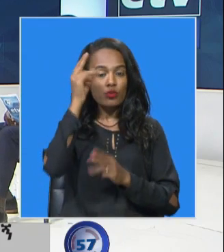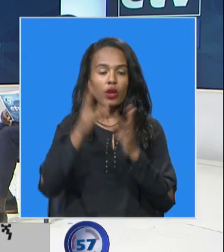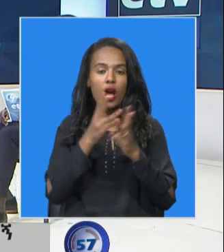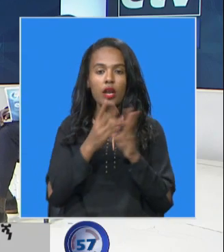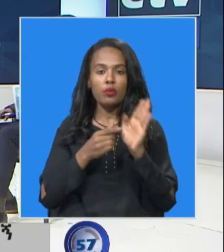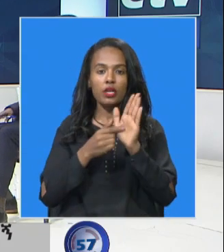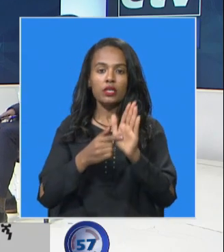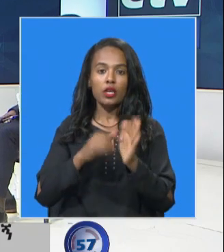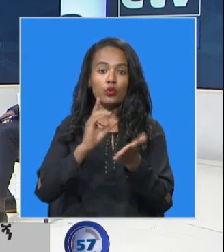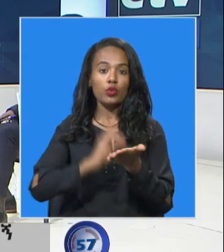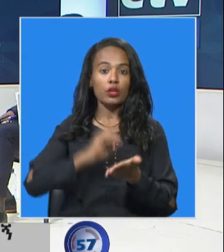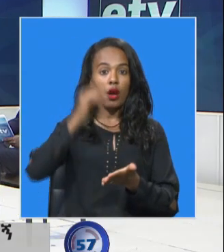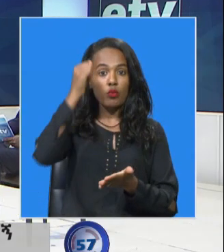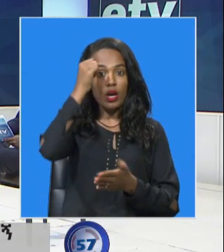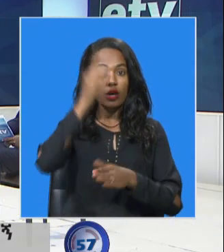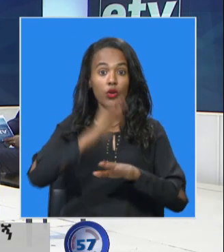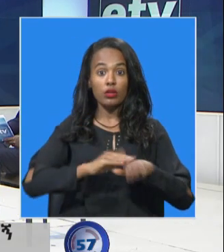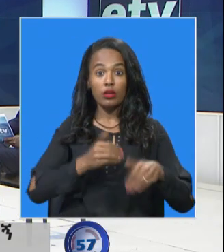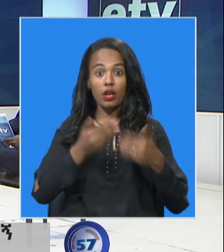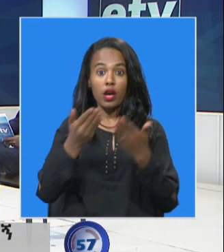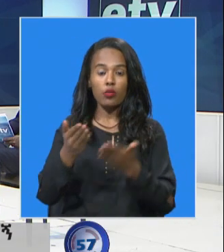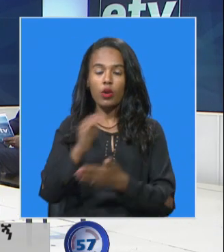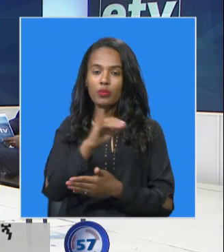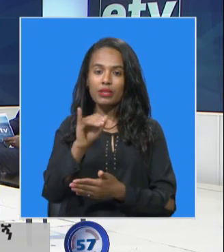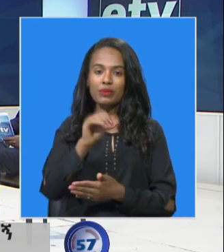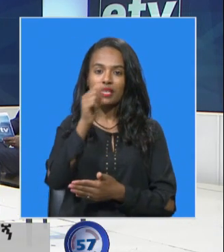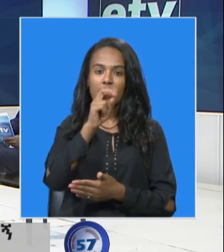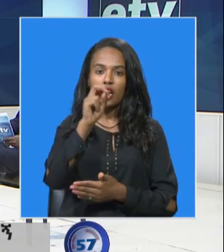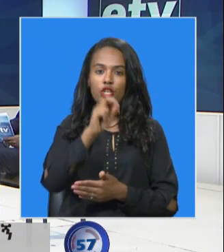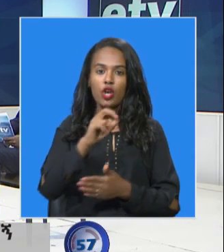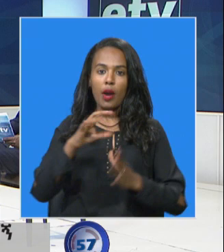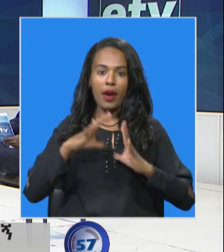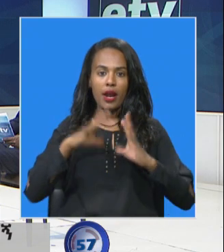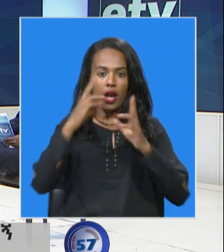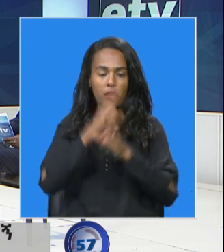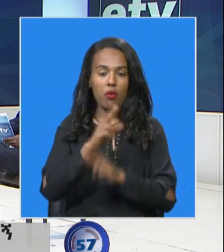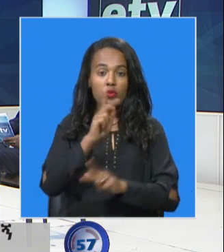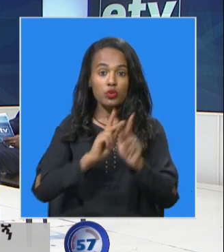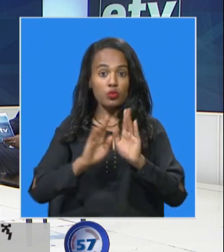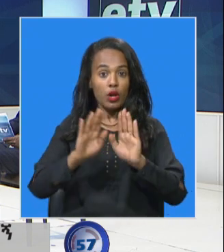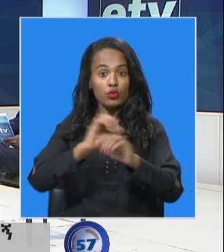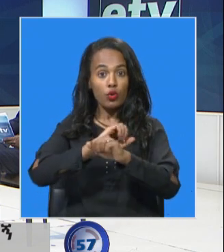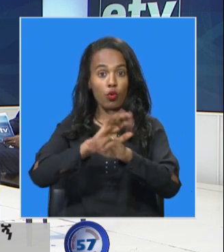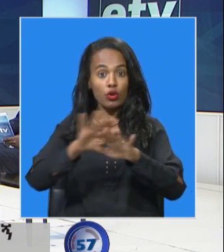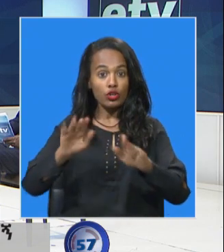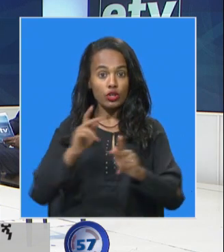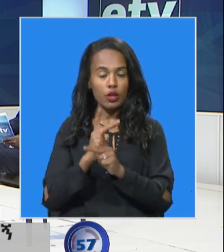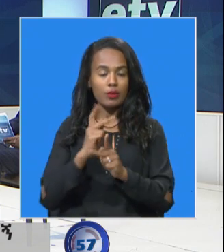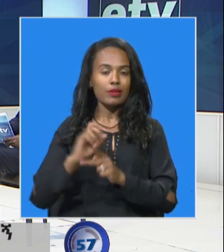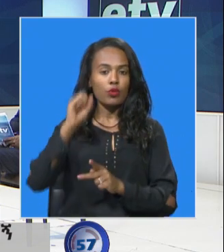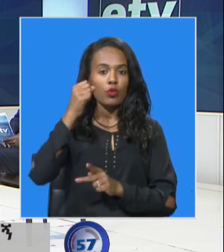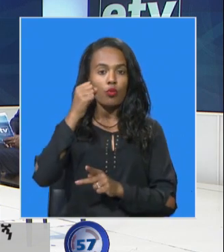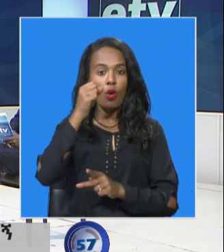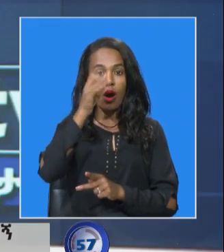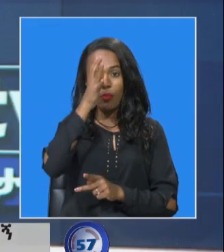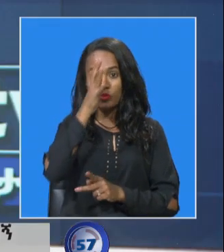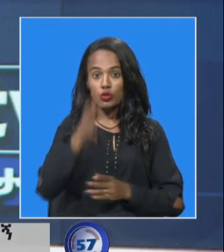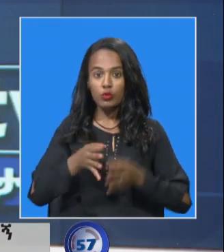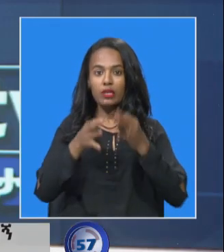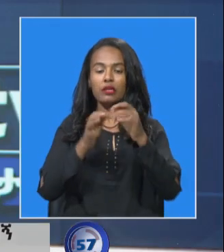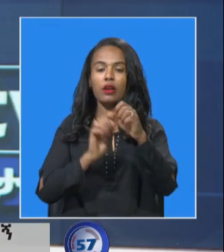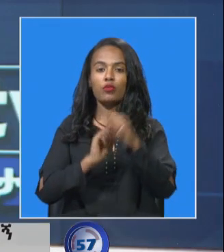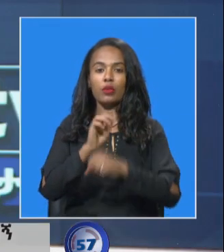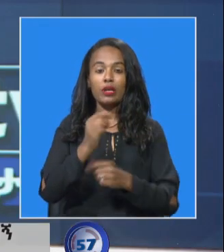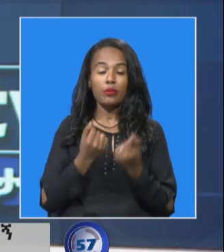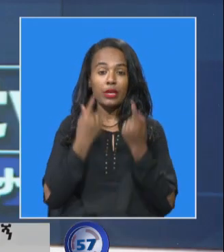እንዲያሳይም ዶክተር አቡነ አረጋዊ ጥሪ አቅርበዋል። በተመሳሳይ በኢሬቻ በዓል አከባበር ላይ ህዝቡ ራሱን ከወረርሽኝ ለመጠበቅ የኦሮሞ አባቶች የሚያስተላልፉትን